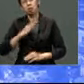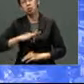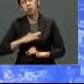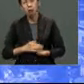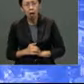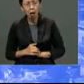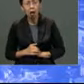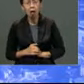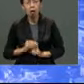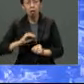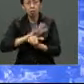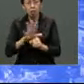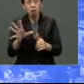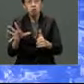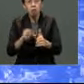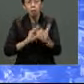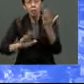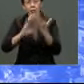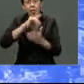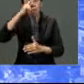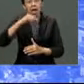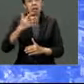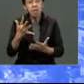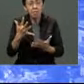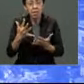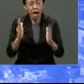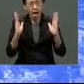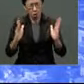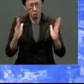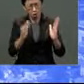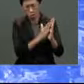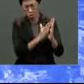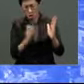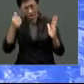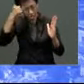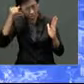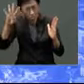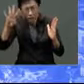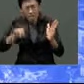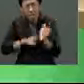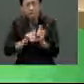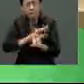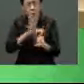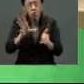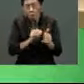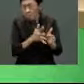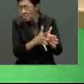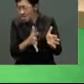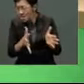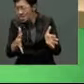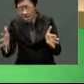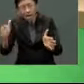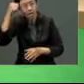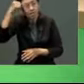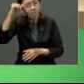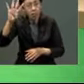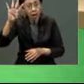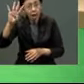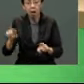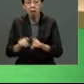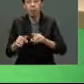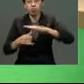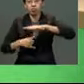บผู้ป่วยติดเชื้อในประเทศครบ14วันแล้วอย่างนี้เท่ากับเหมือนกับการอยู่ในสเตทควอรันทีนไหมคะ14วันเ